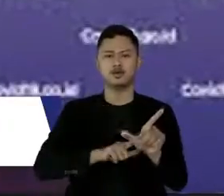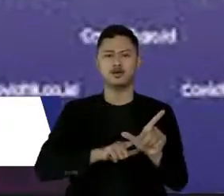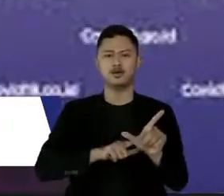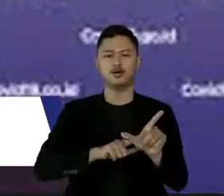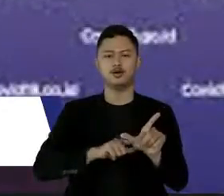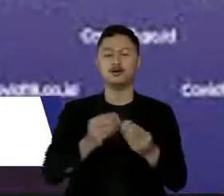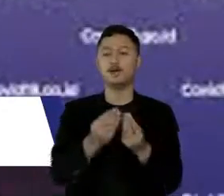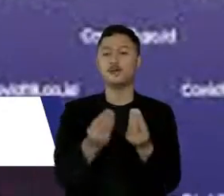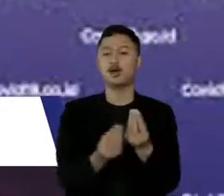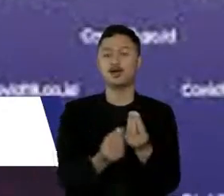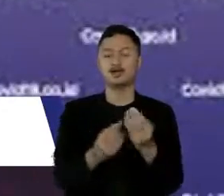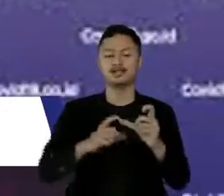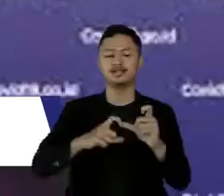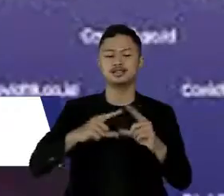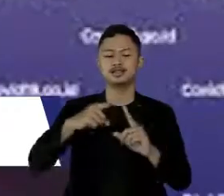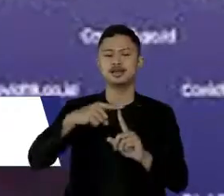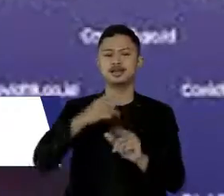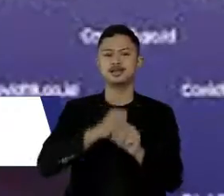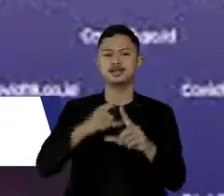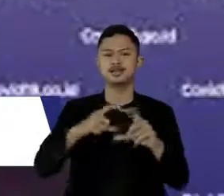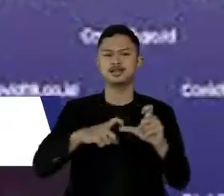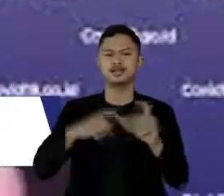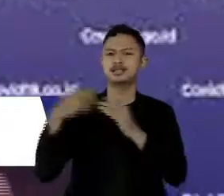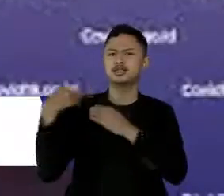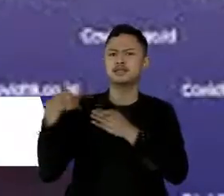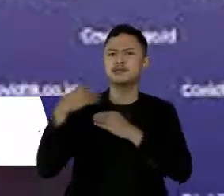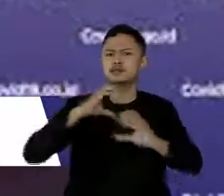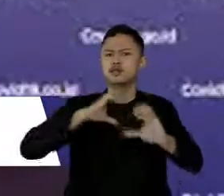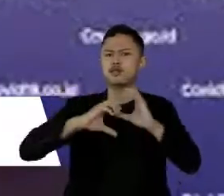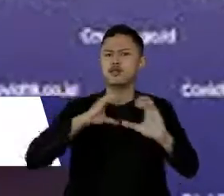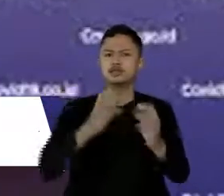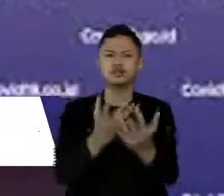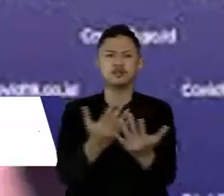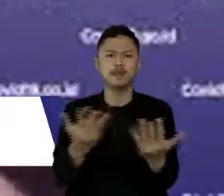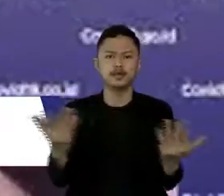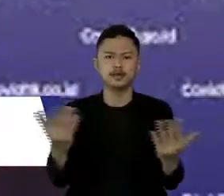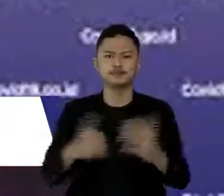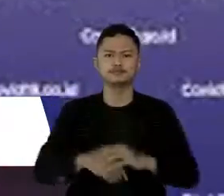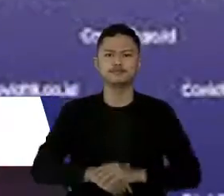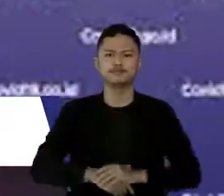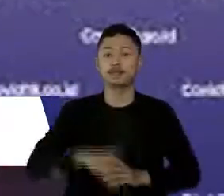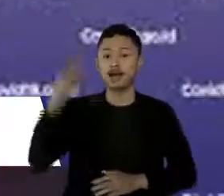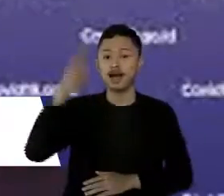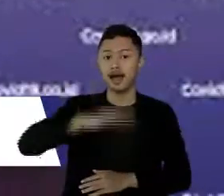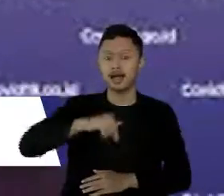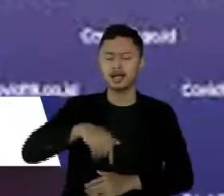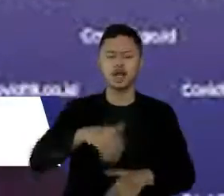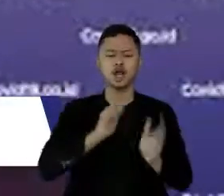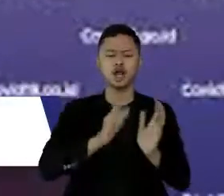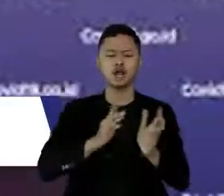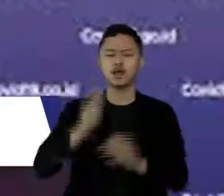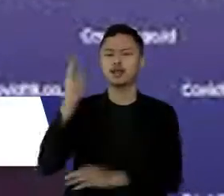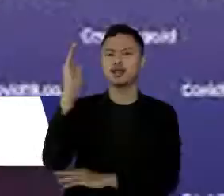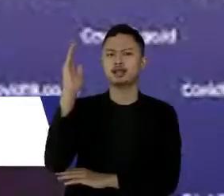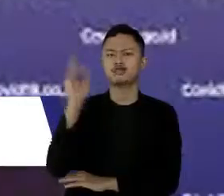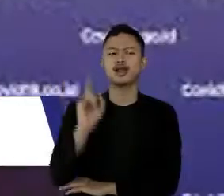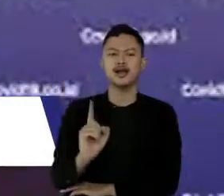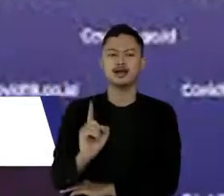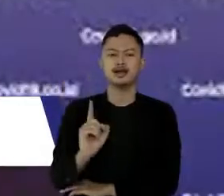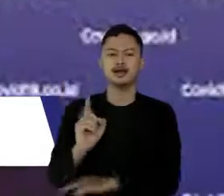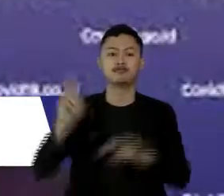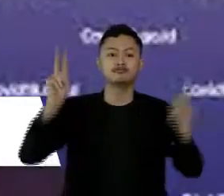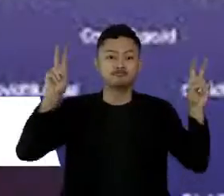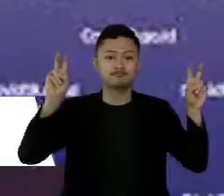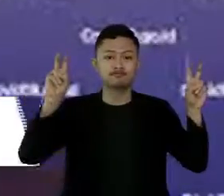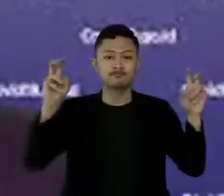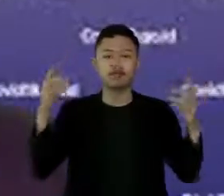Penanganan COVID-19, Komunikasi Publik. Dan hari ini kita akan berbincang-bincang dengan beberapa narasumber